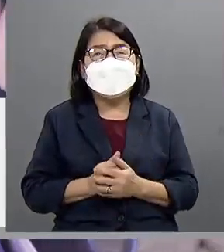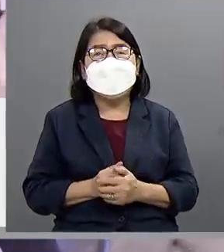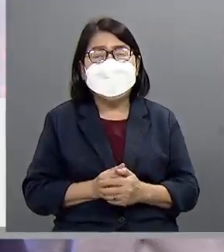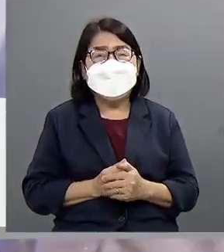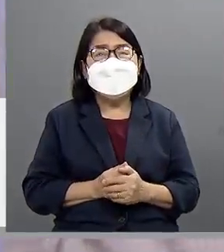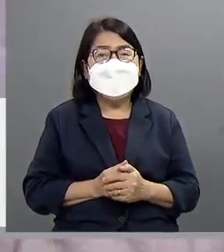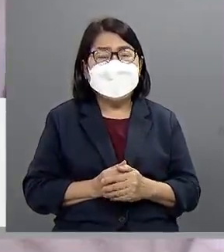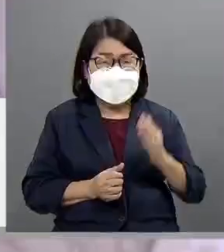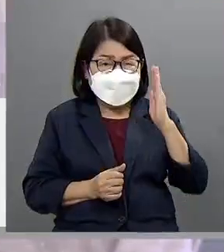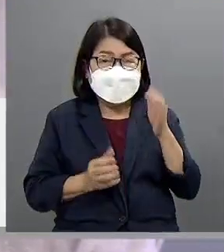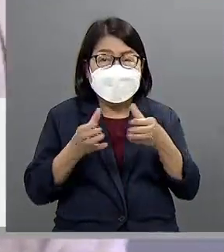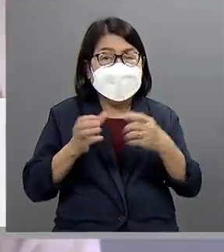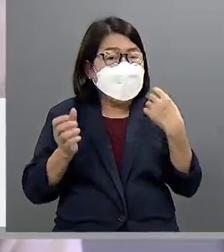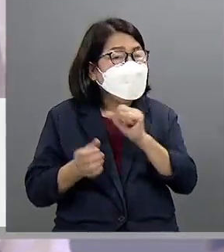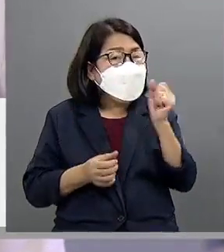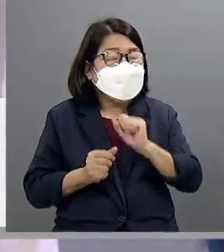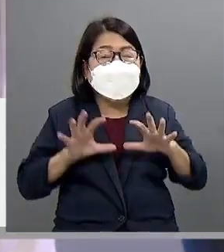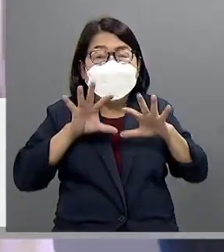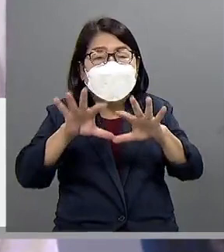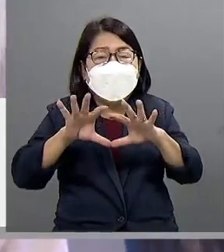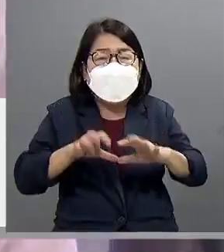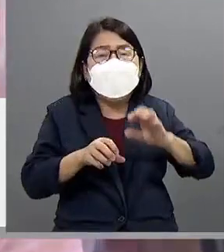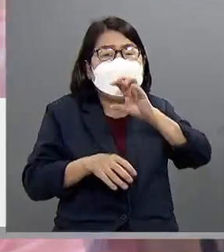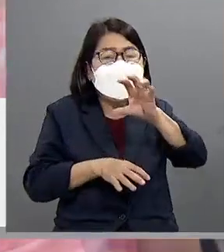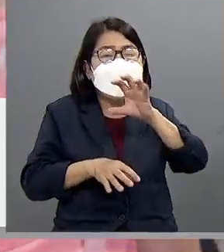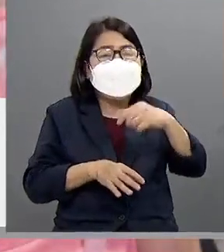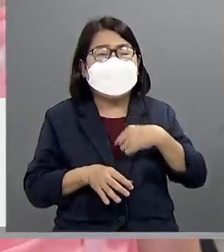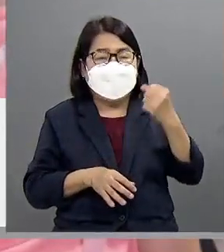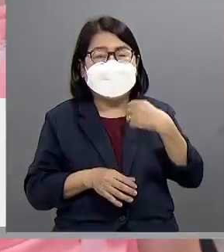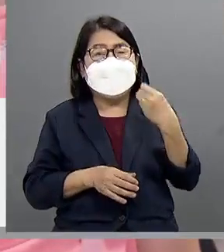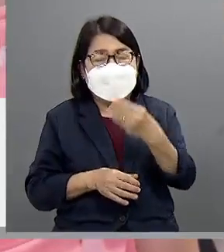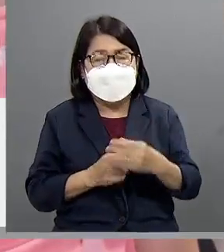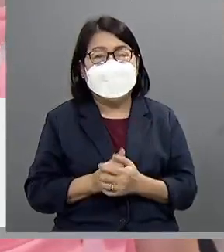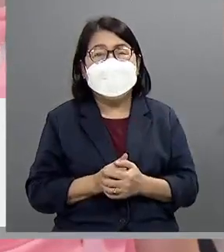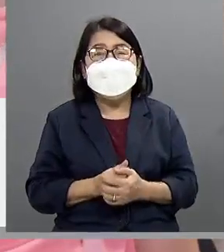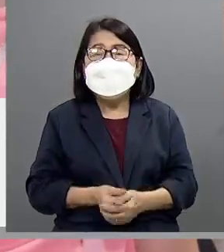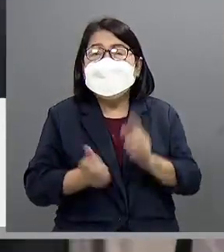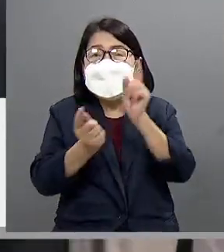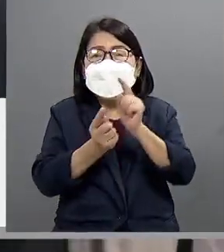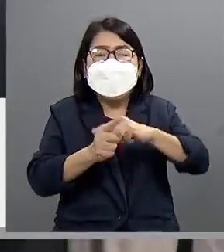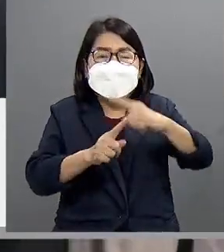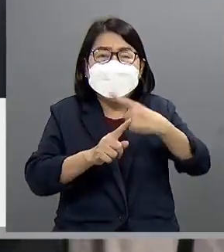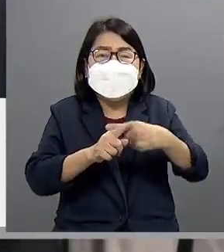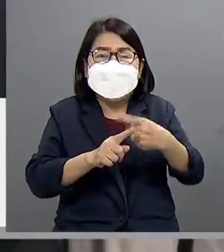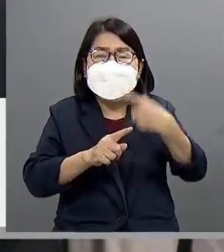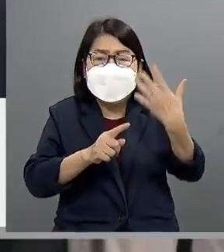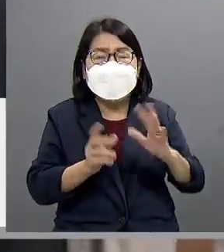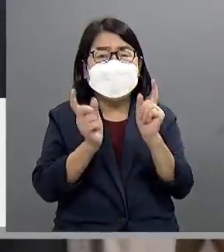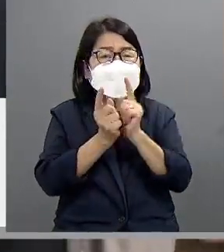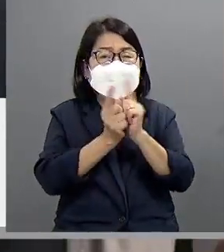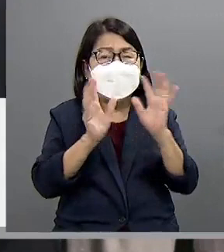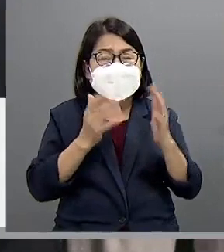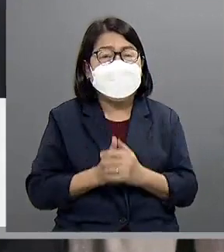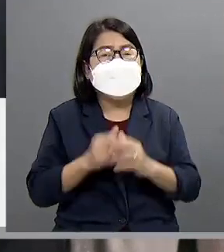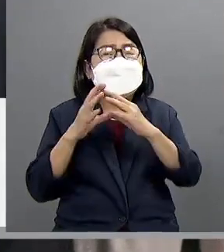มาส่งเสียงเชียร์ให้กำลังใจกันแน่นเลยล่ะค่ะเพราะนี่คือการเจอกันในรอบหลายเดือนนะคะหลังจากที่เดบิวต์ไปเมื่อปลายปีที่